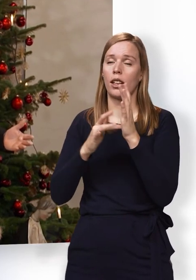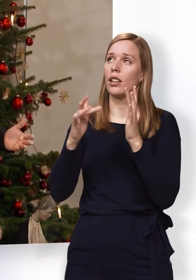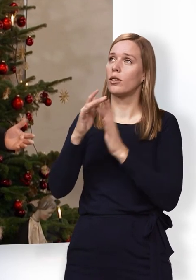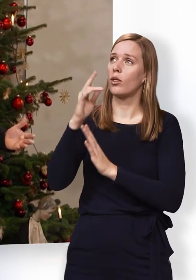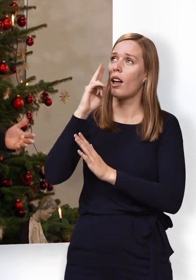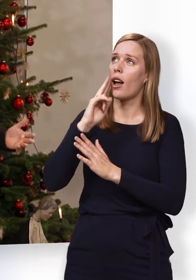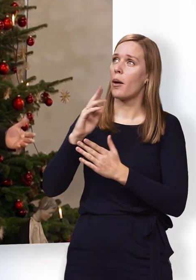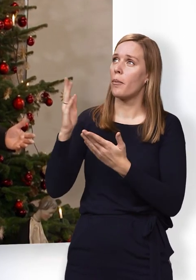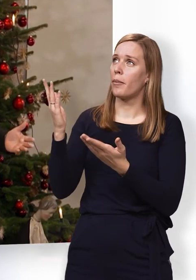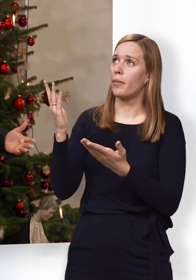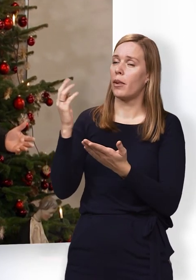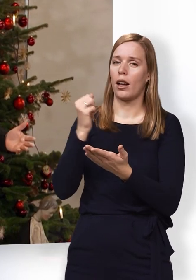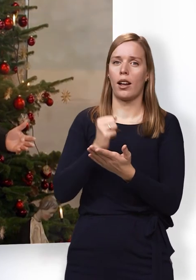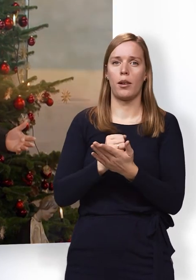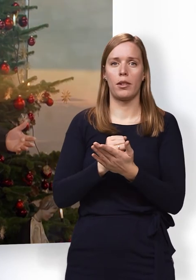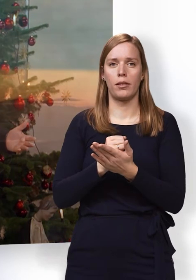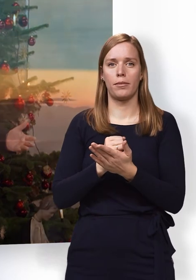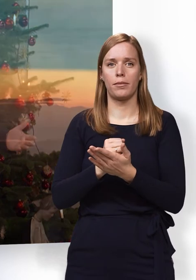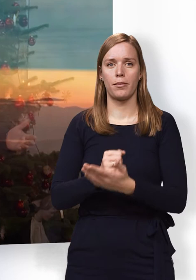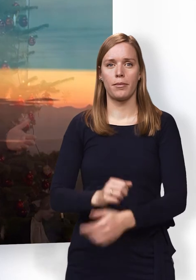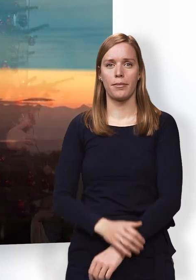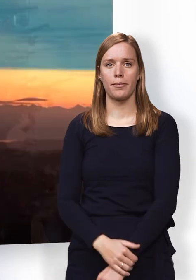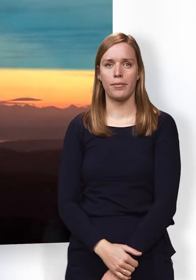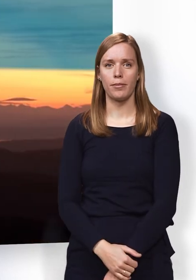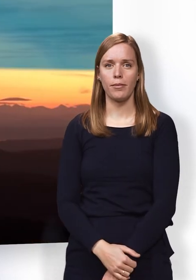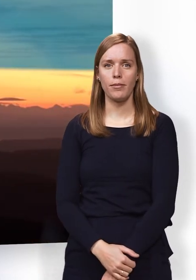Namen. Amen.